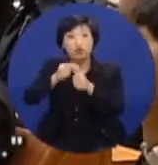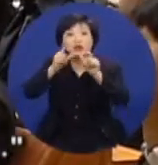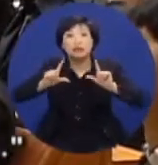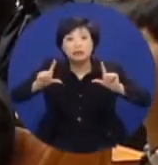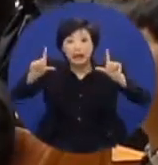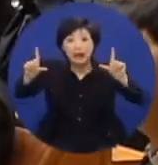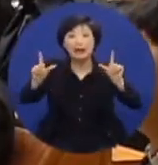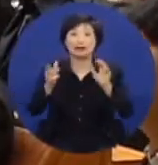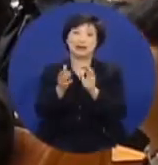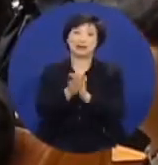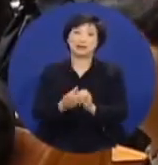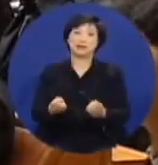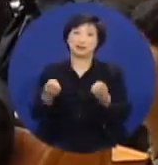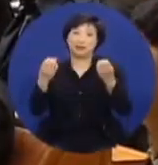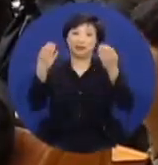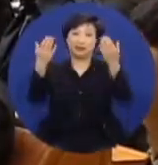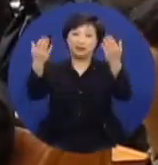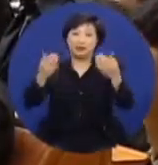할렐루야